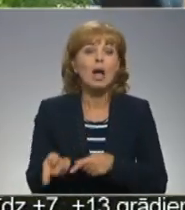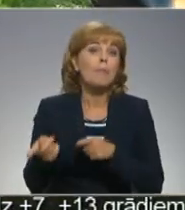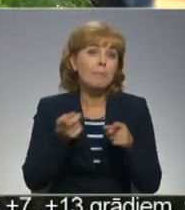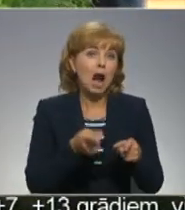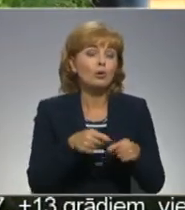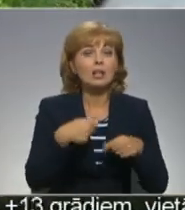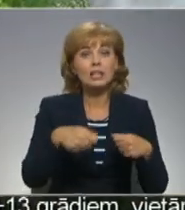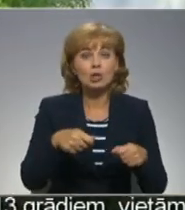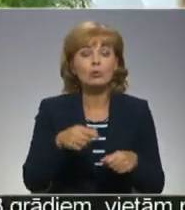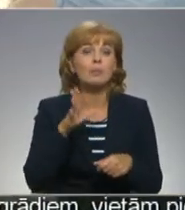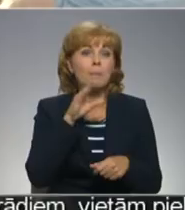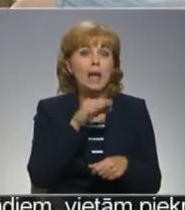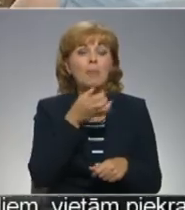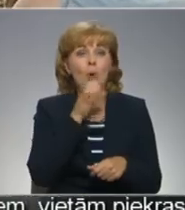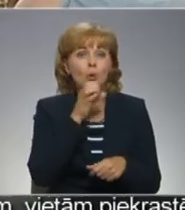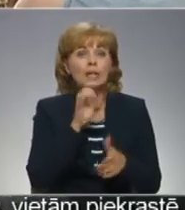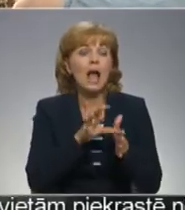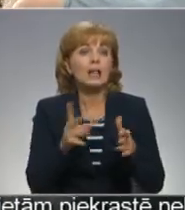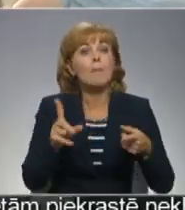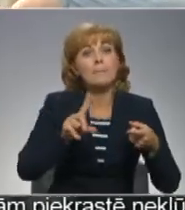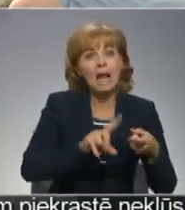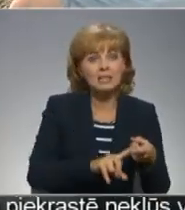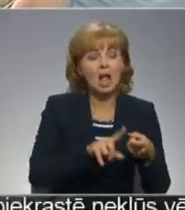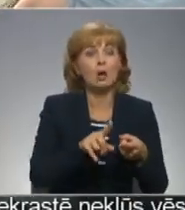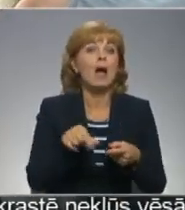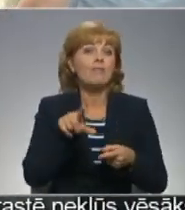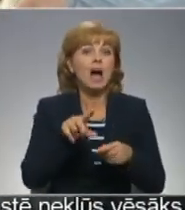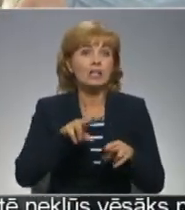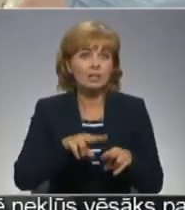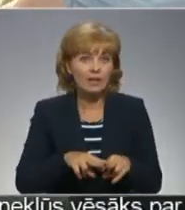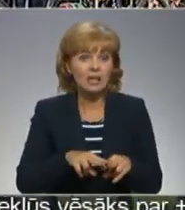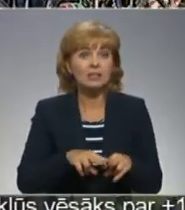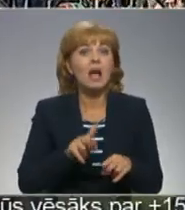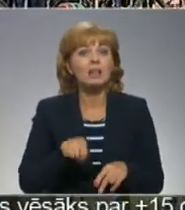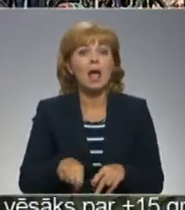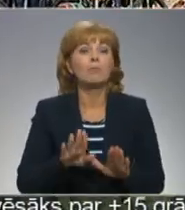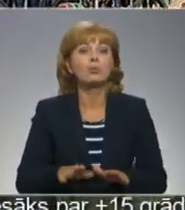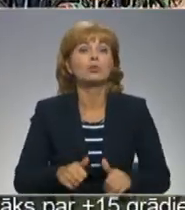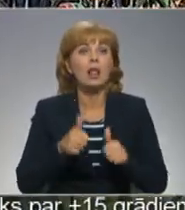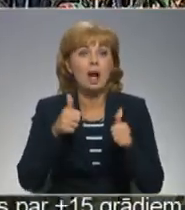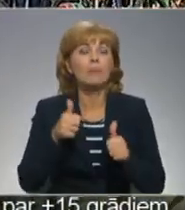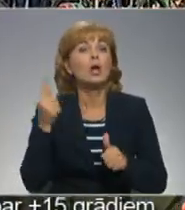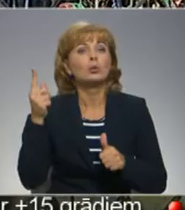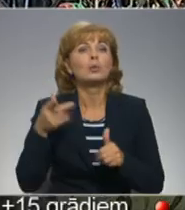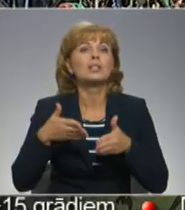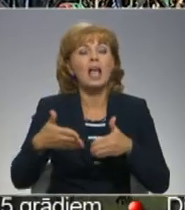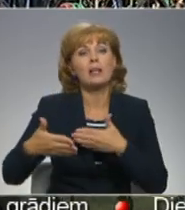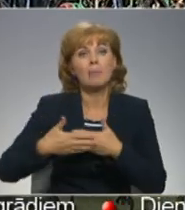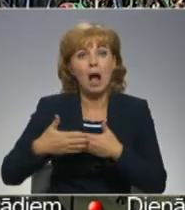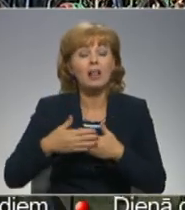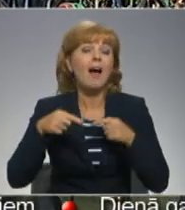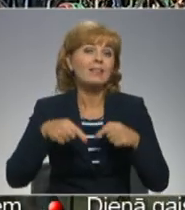tirdziņam pieejams arī ūdens un elektrības pieslēgums. Šeit ir arī vairāk vietas. Te būs labāk. Tur bija ceļmalti, tomēr te mums